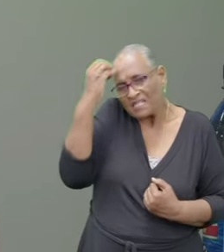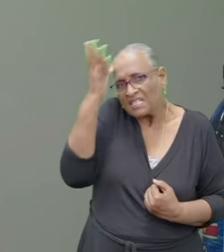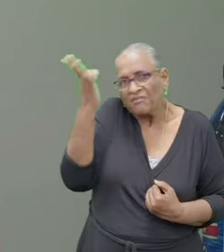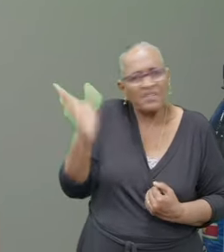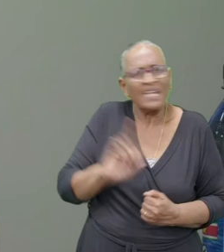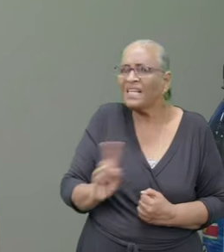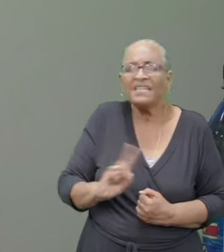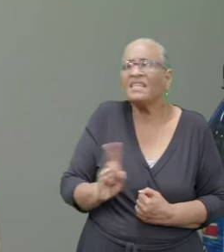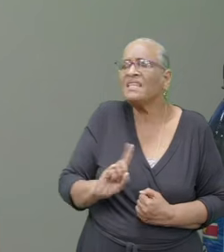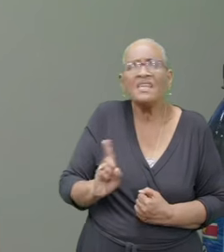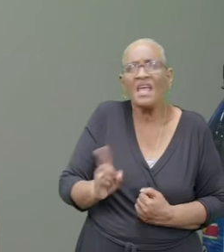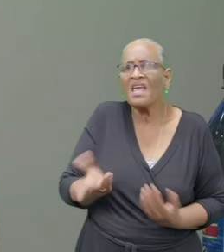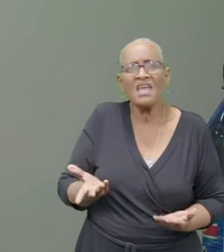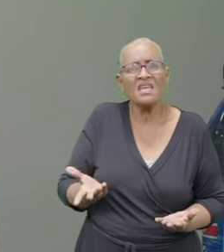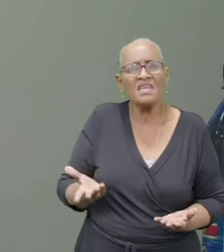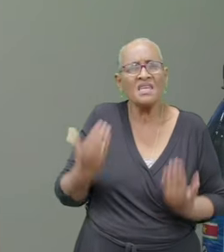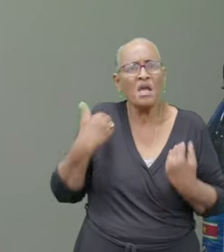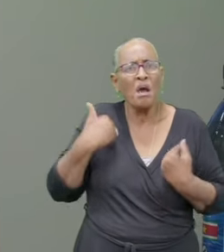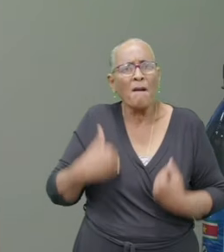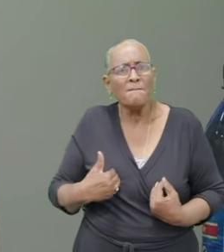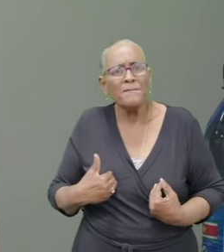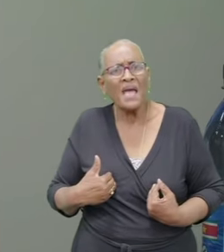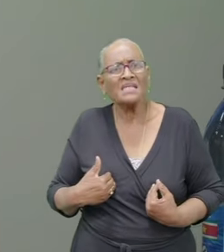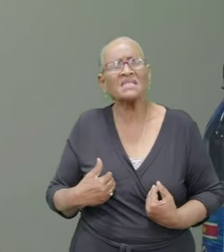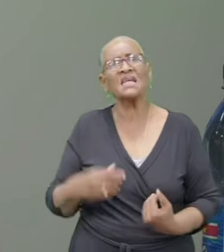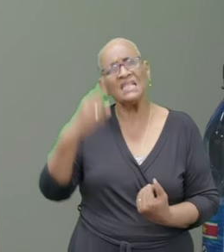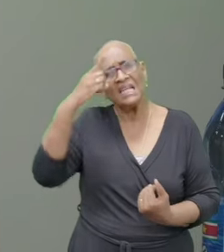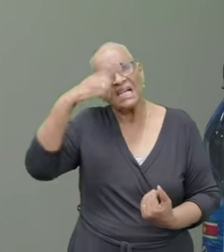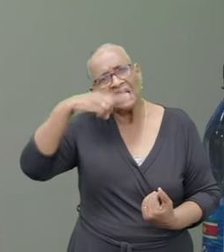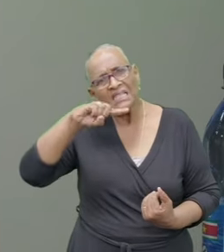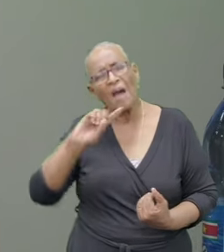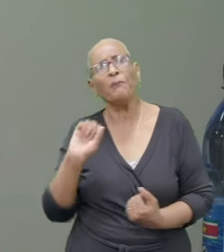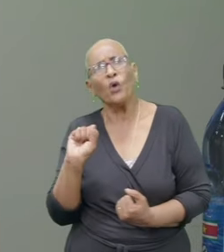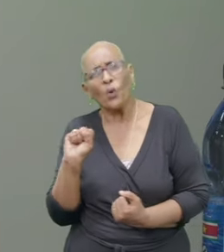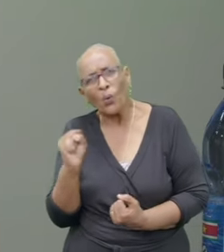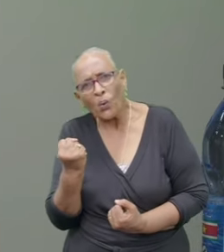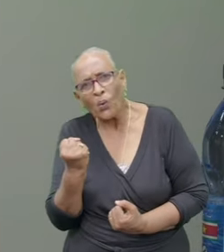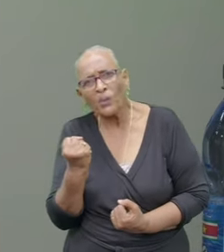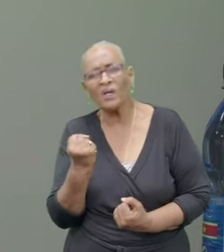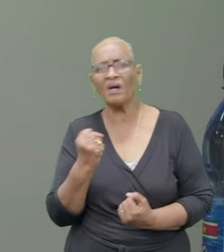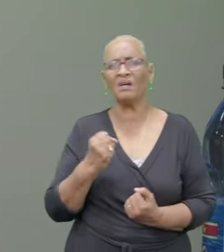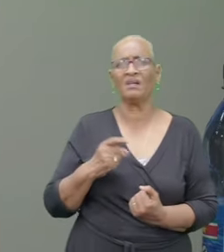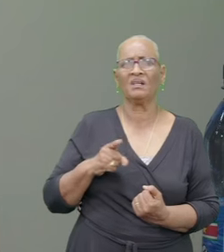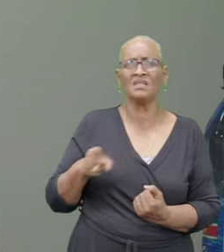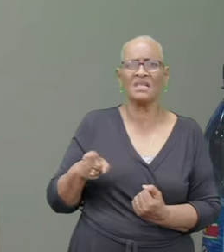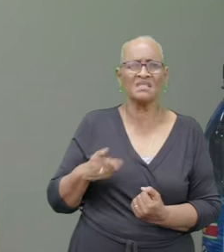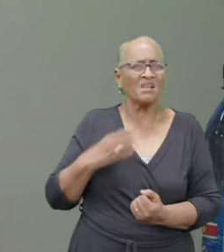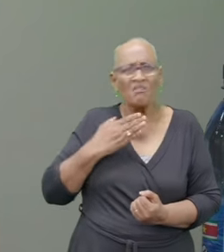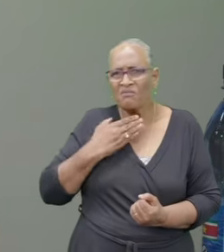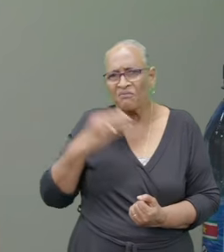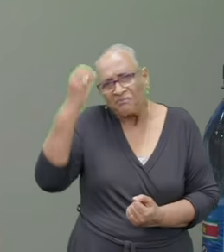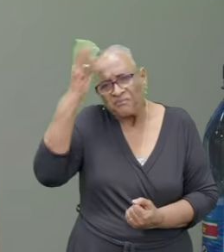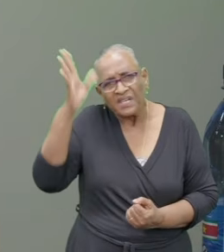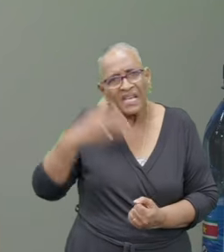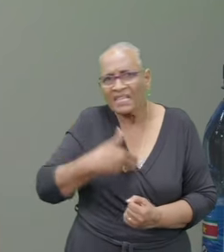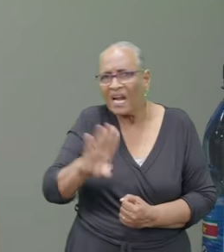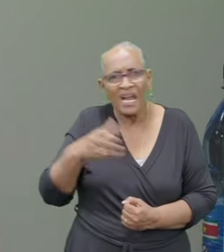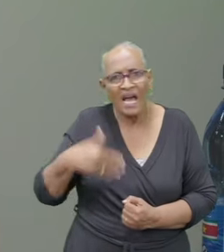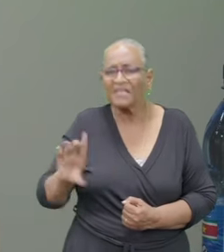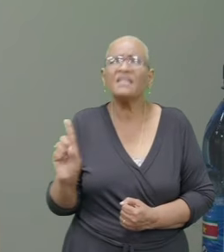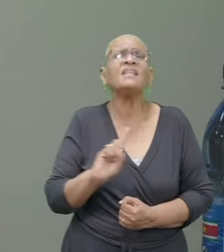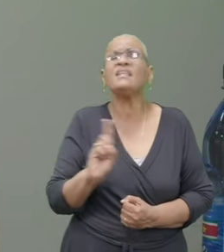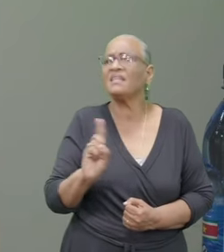zeggen dat de mensen die met bepaalde competenties op de afdeling werken, niet in aanmerking zullen komen van wat dan ook.